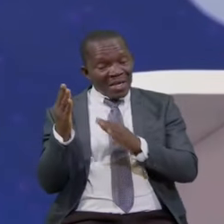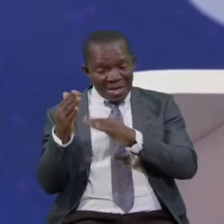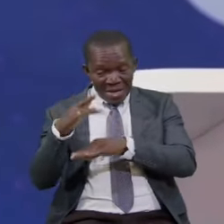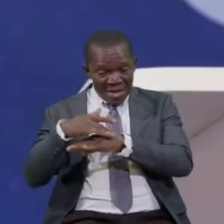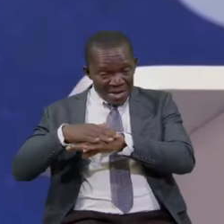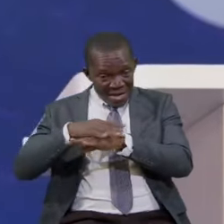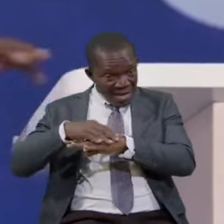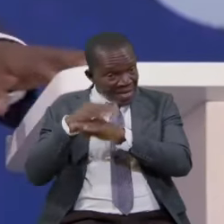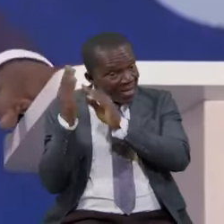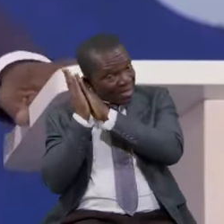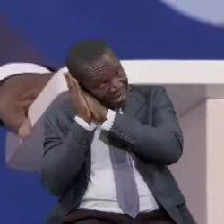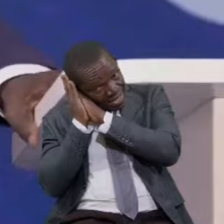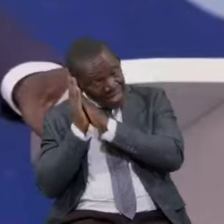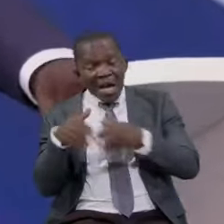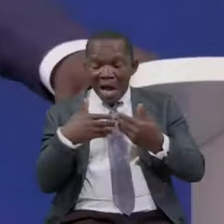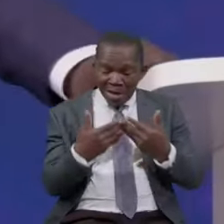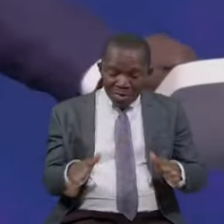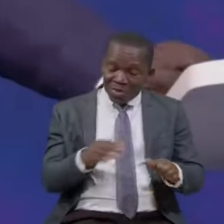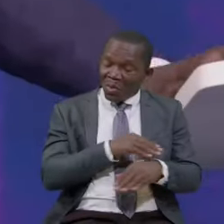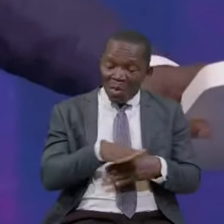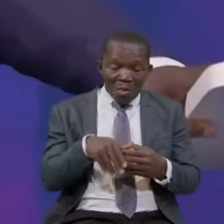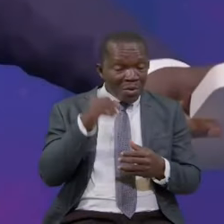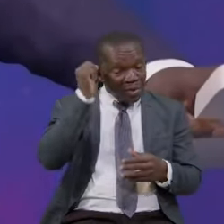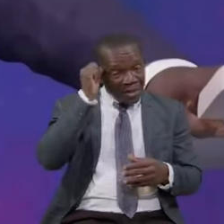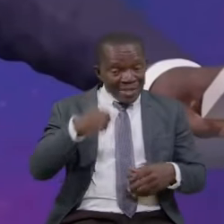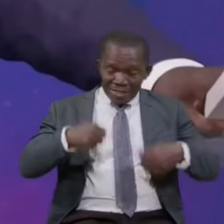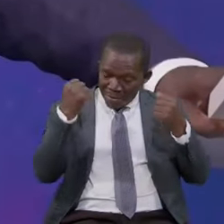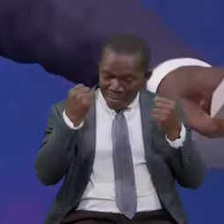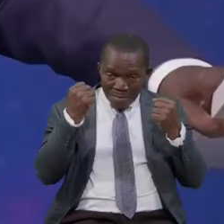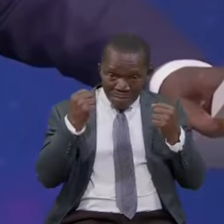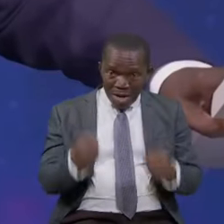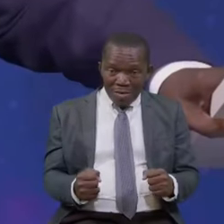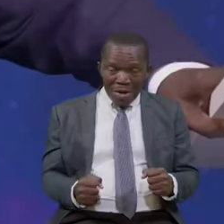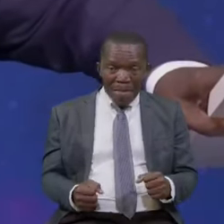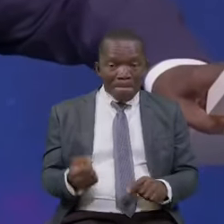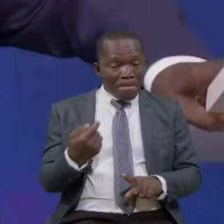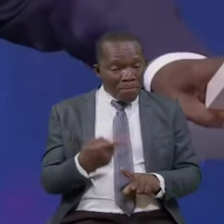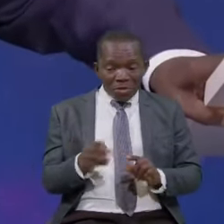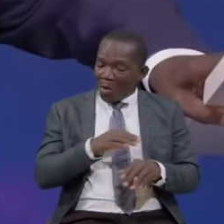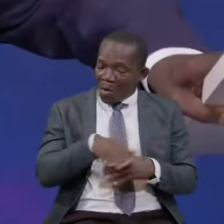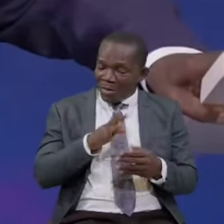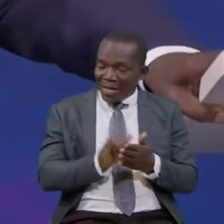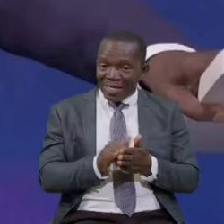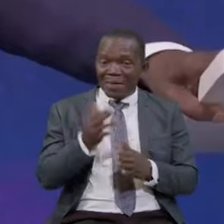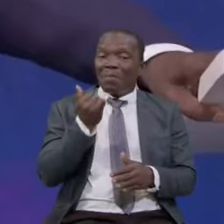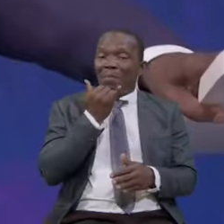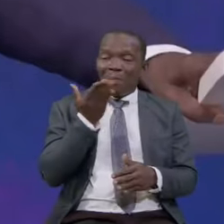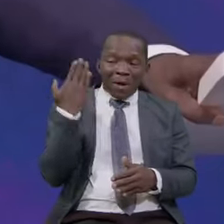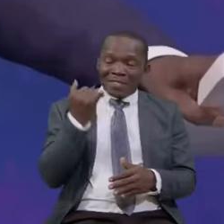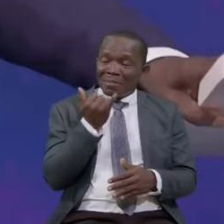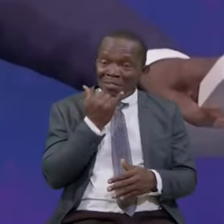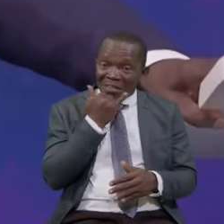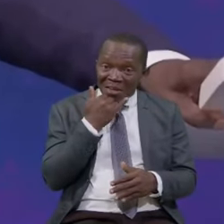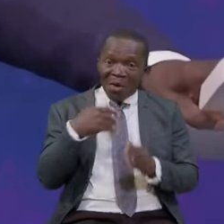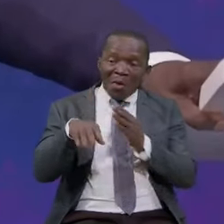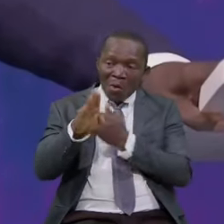a perdu tout sa puissance dites-moi l'histoire le Nouveau Testament dit que tout ce que Samson a fait